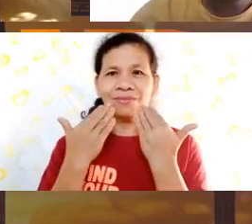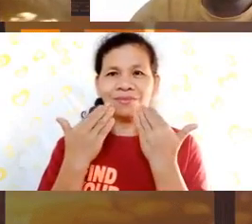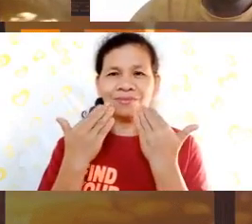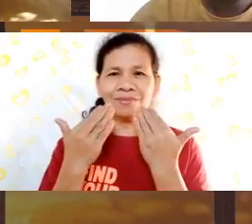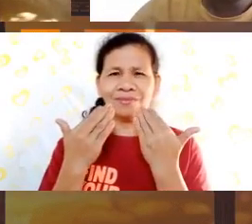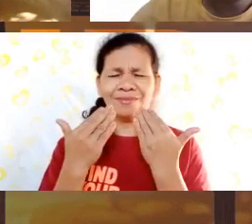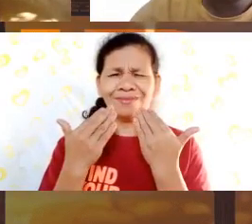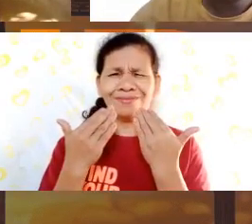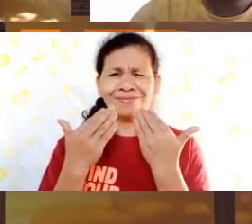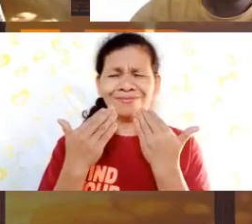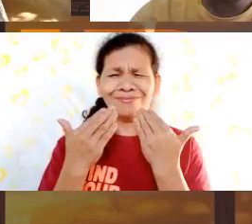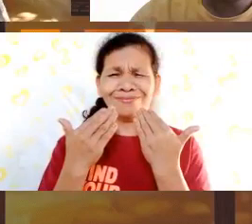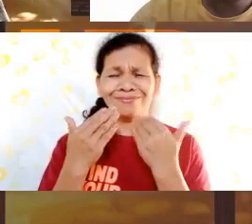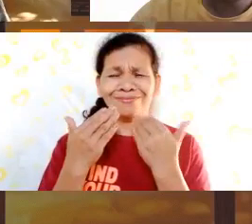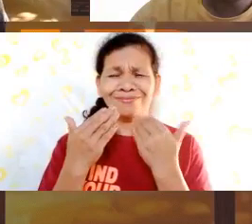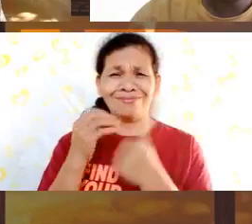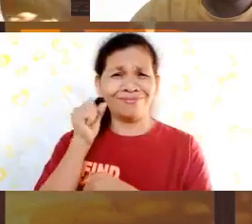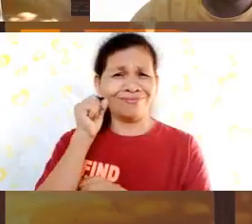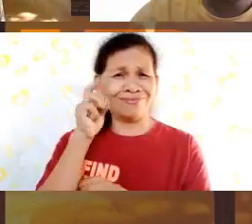thank you so much, Sir Yomar.